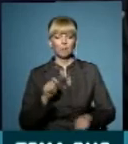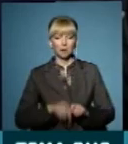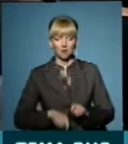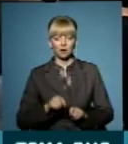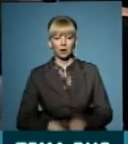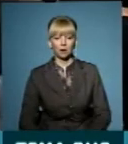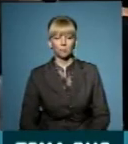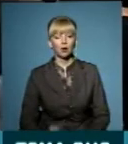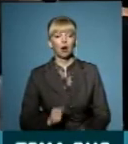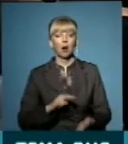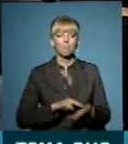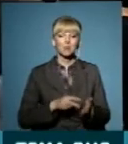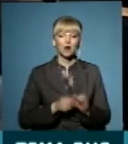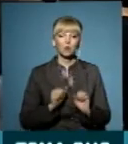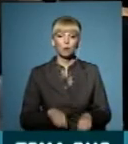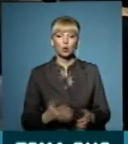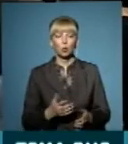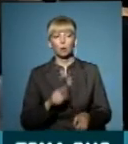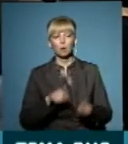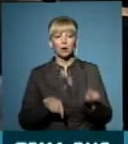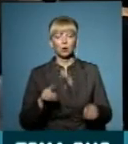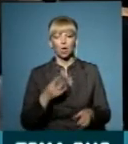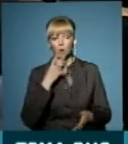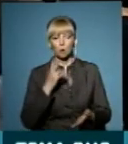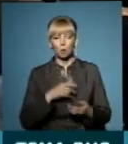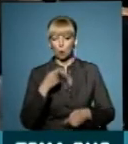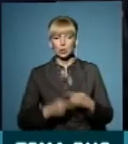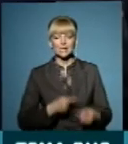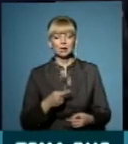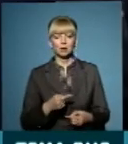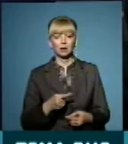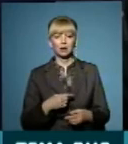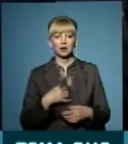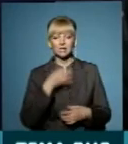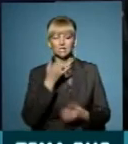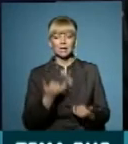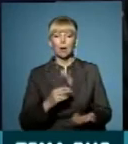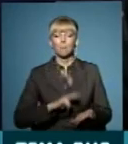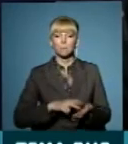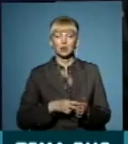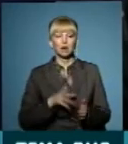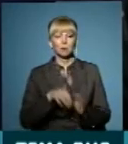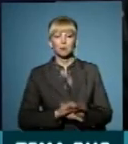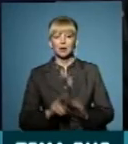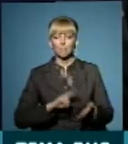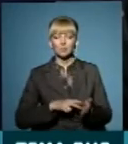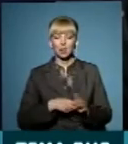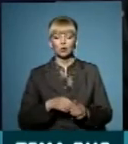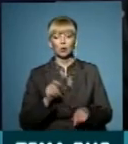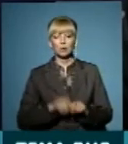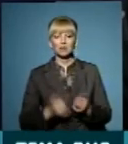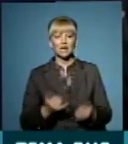перевіряє. А планова може бути з якоюсь періодичністю чи постійно? Ні, я вам сказав, що зараз планові і позапланові